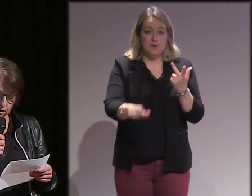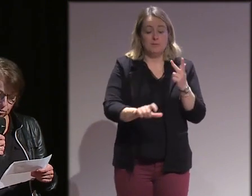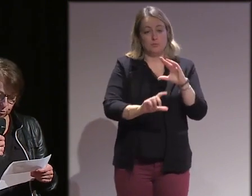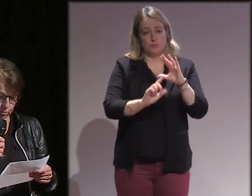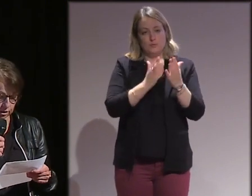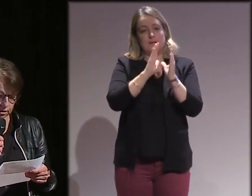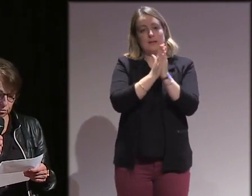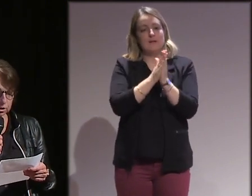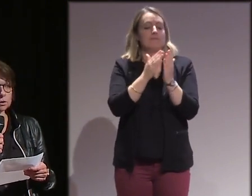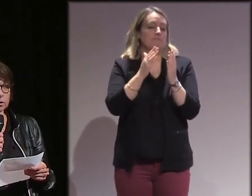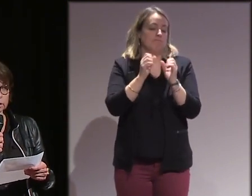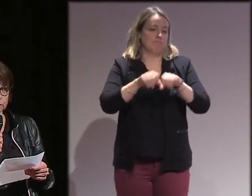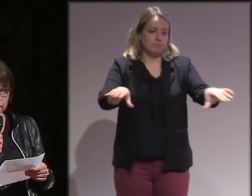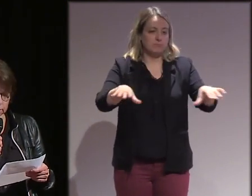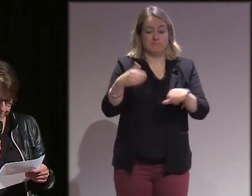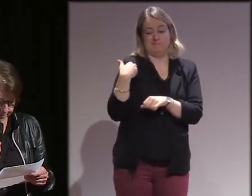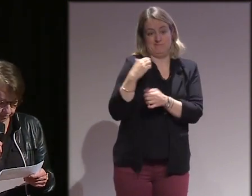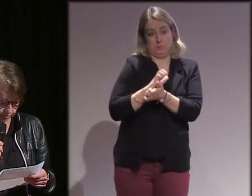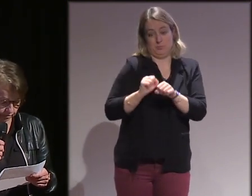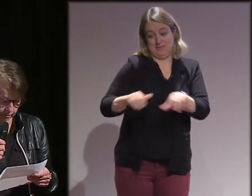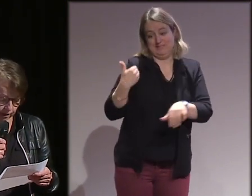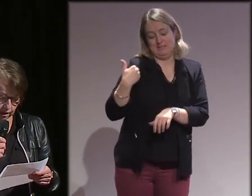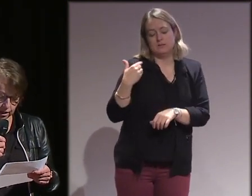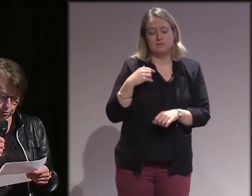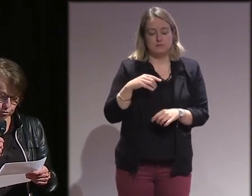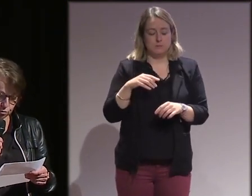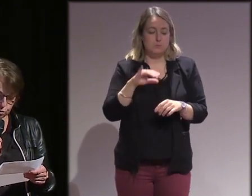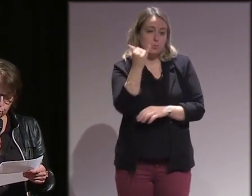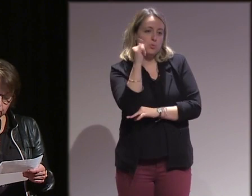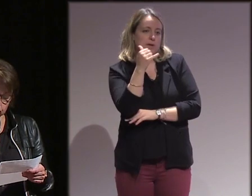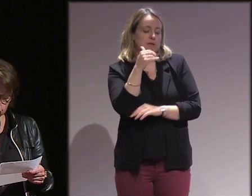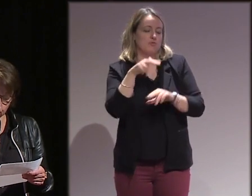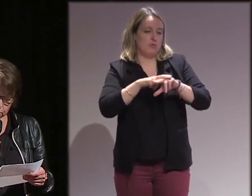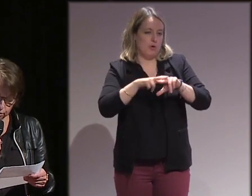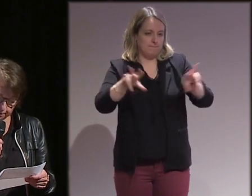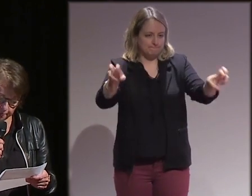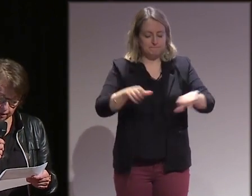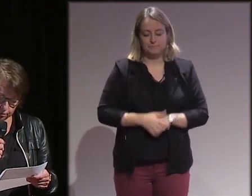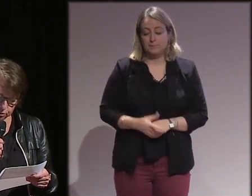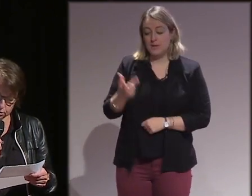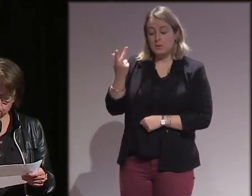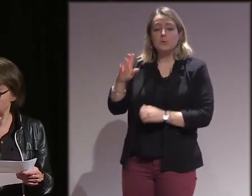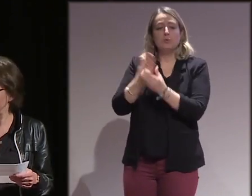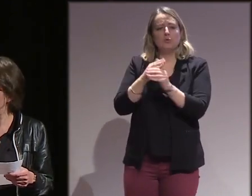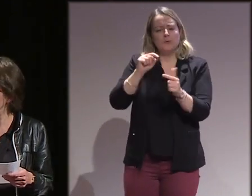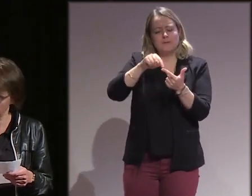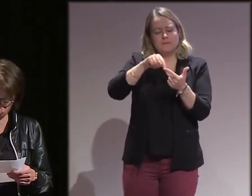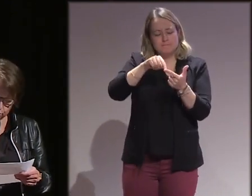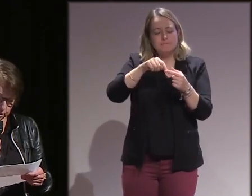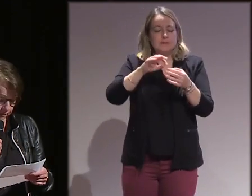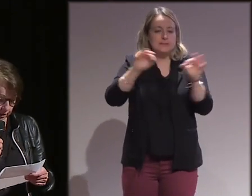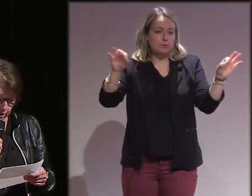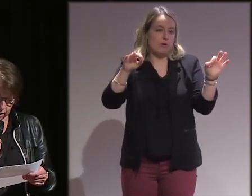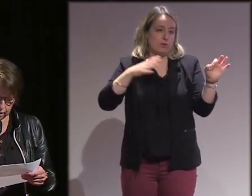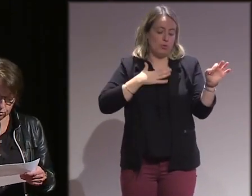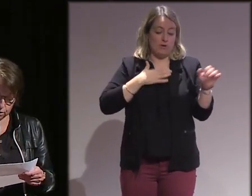qui vient d'être publiée aux éditions La Découverte. Et pour son documentaire, Une histoire à soi, Amandine s'est plongée dans les archives de